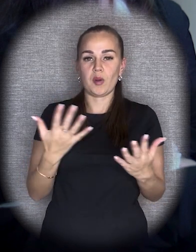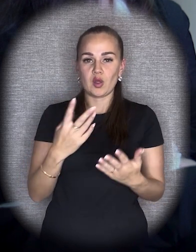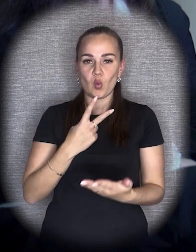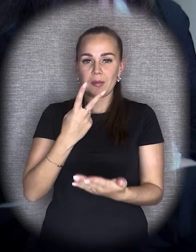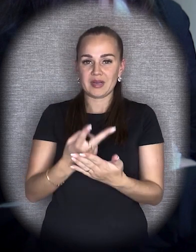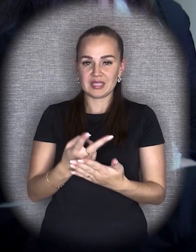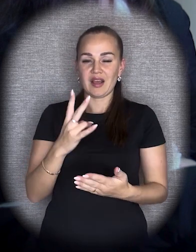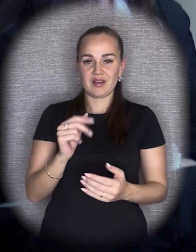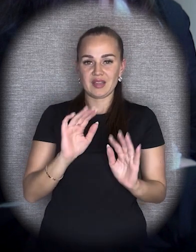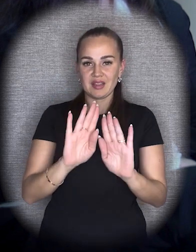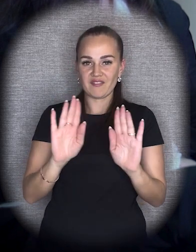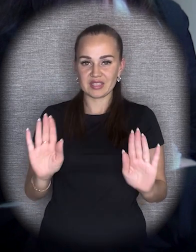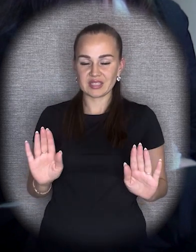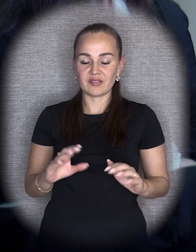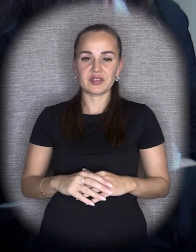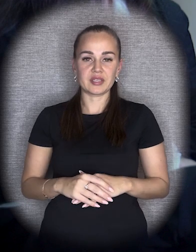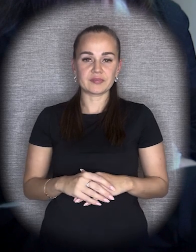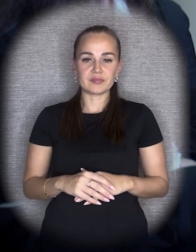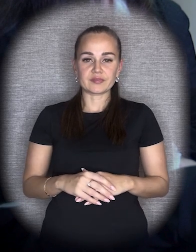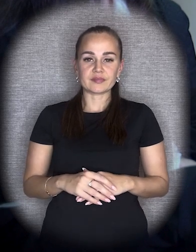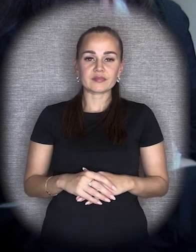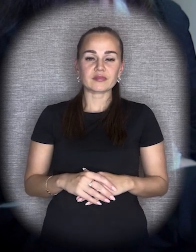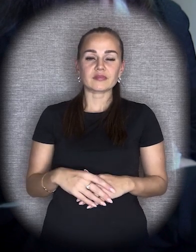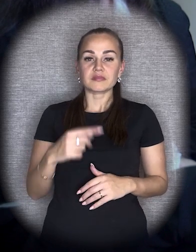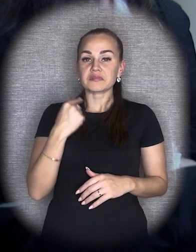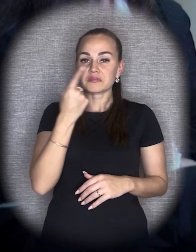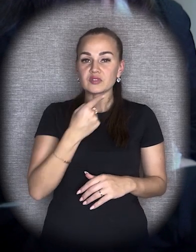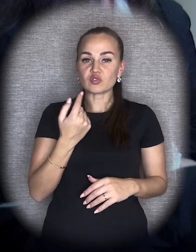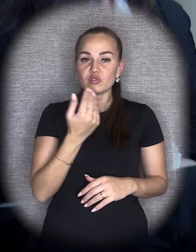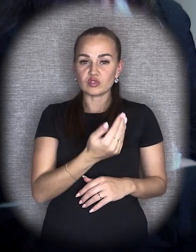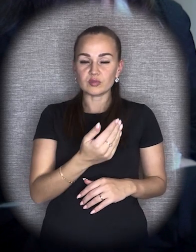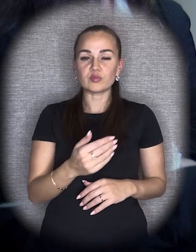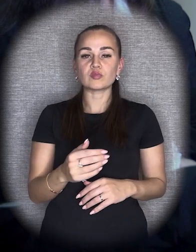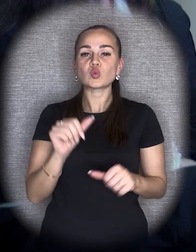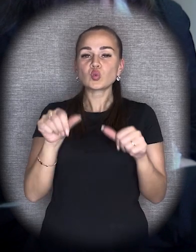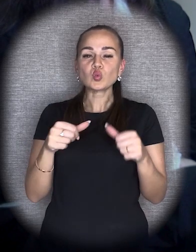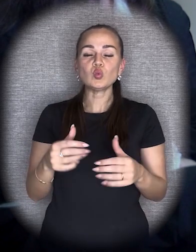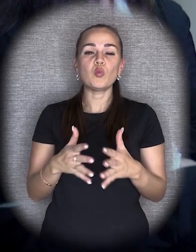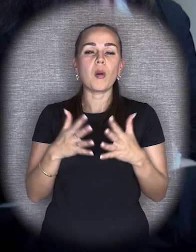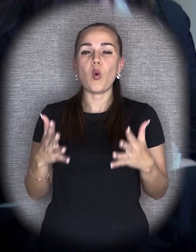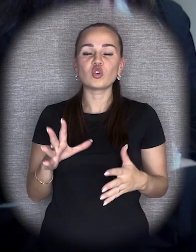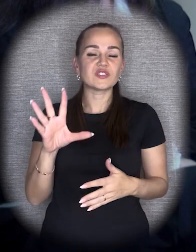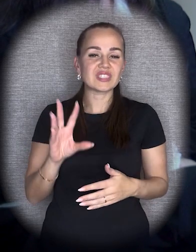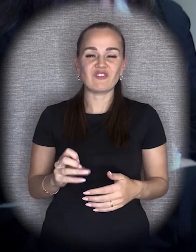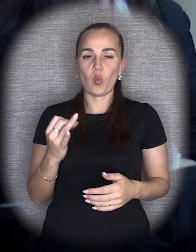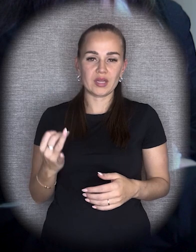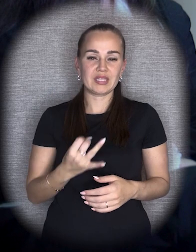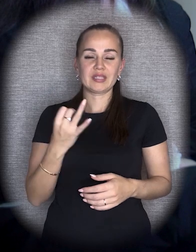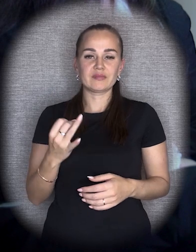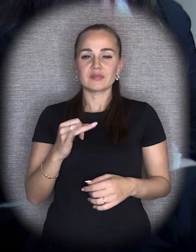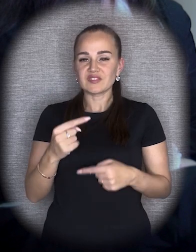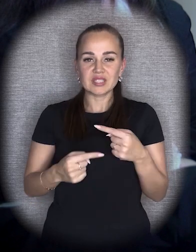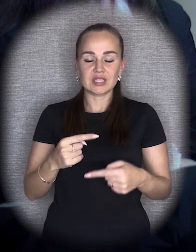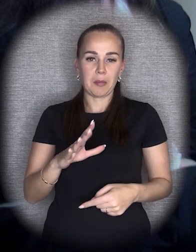на выставке. Скажем, лично мне жанр скульптуры больше всего интересен и всегда